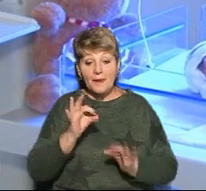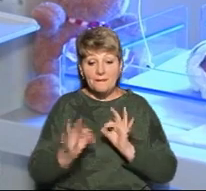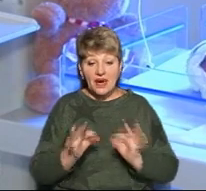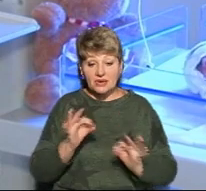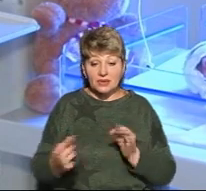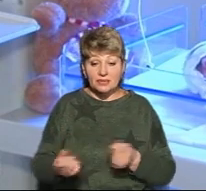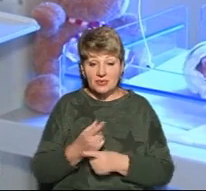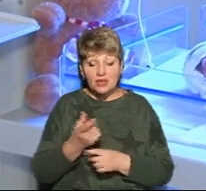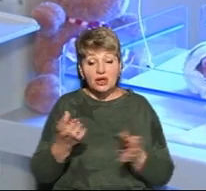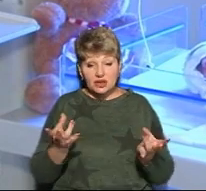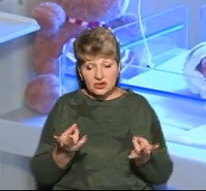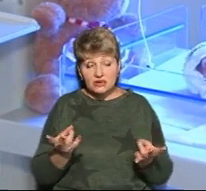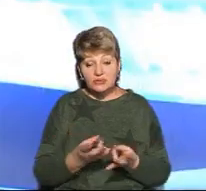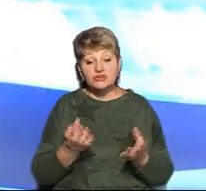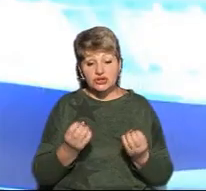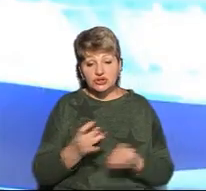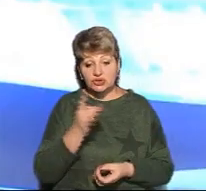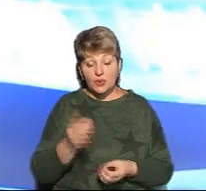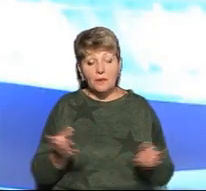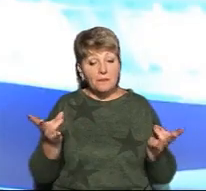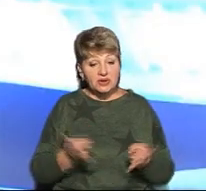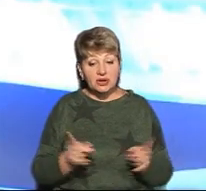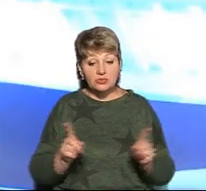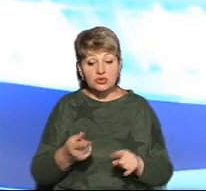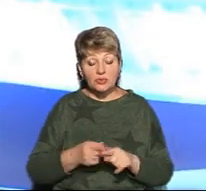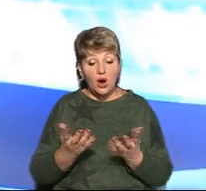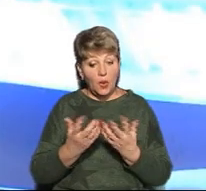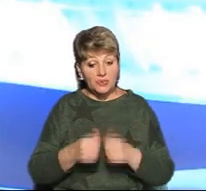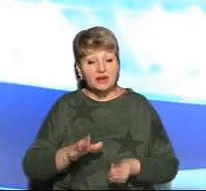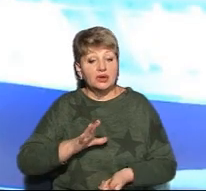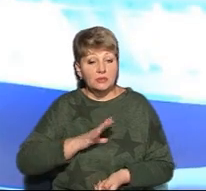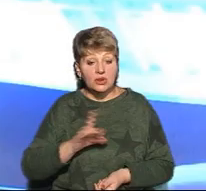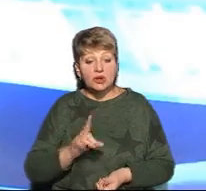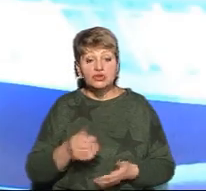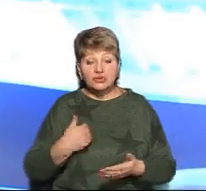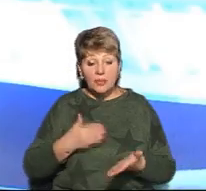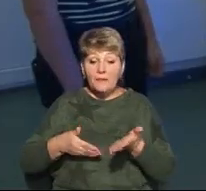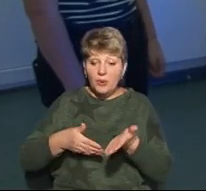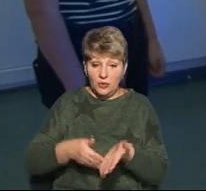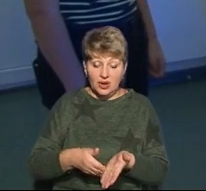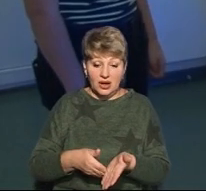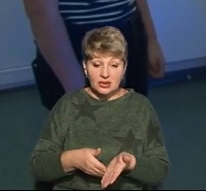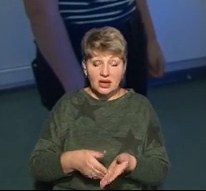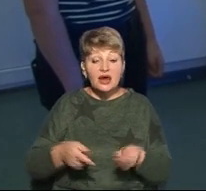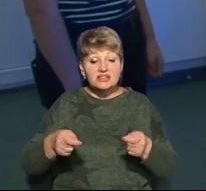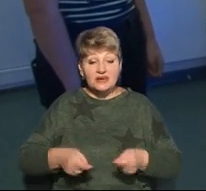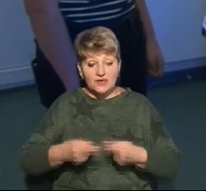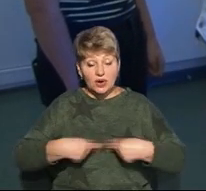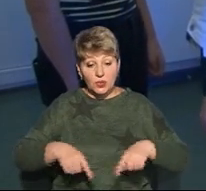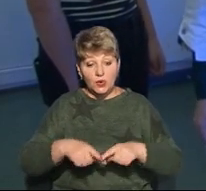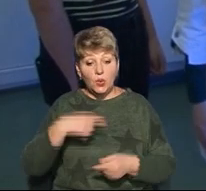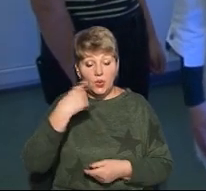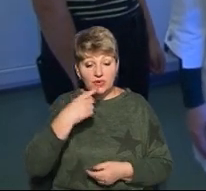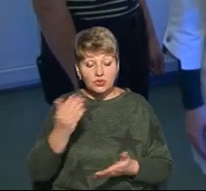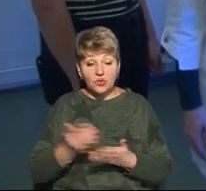то трошки треба було просвітитися. Потрібно, щоб це обладнання було, щоб воно їм допомагало. Завідувачка відділення